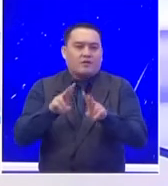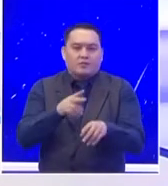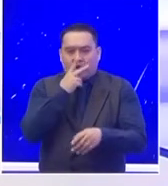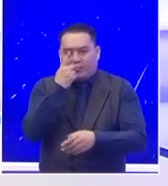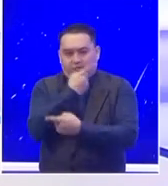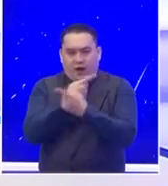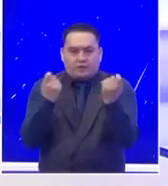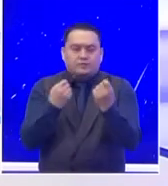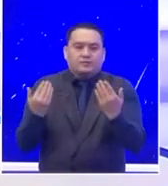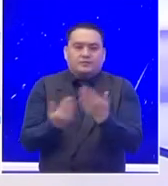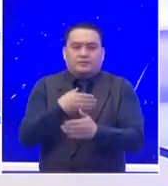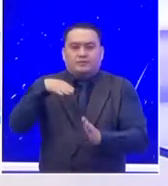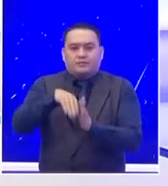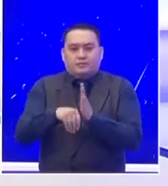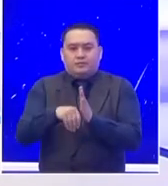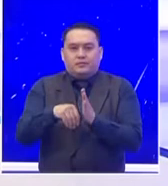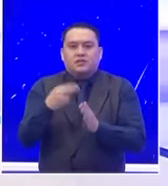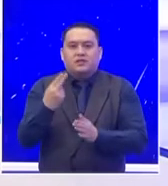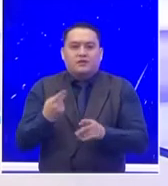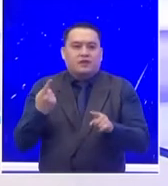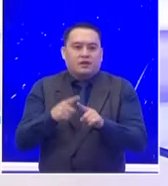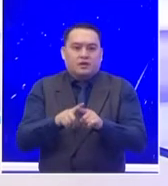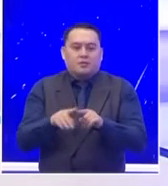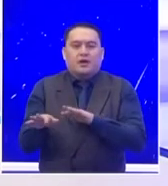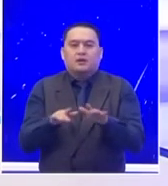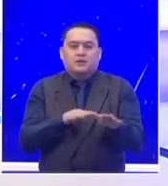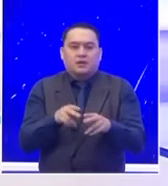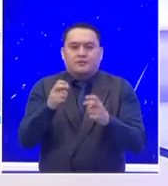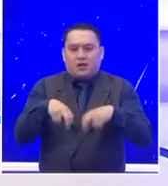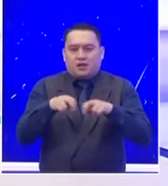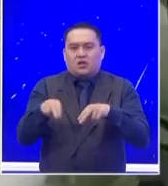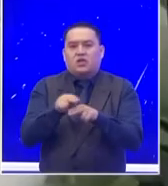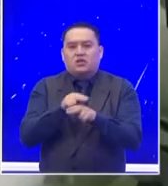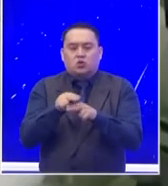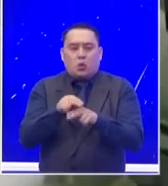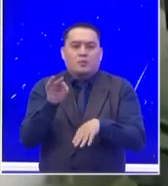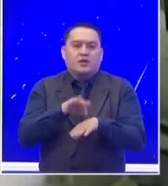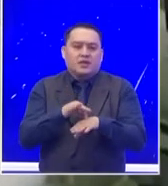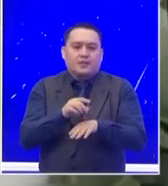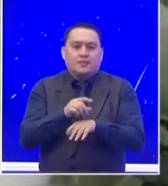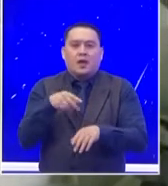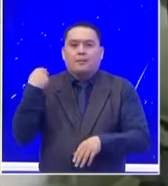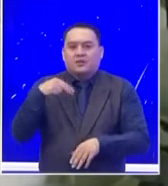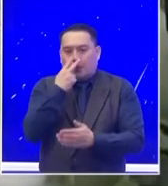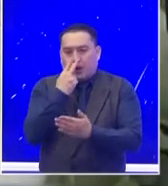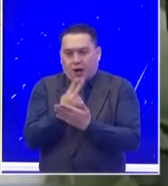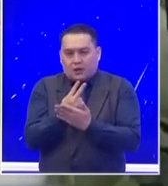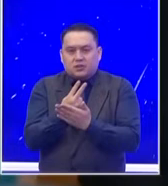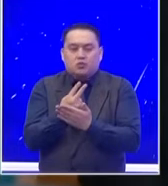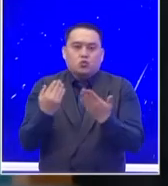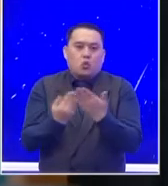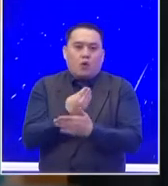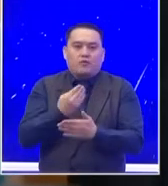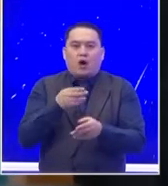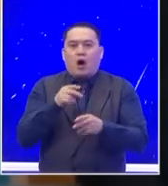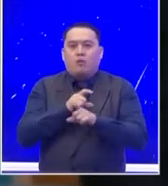о внедрении инноваций и цифровых технологий в процесс диагностики и лечения больных. Президенту продемонстрировали и